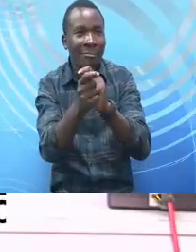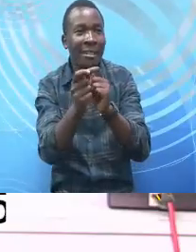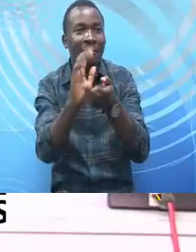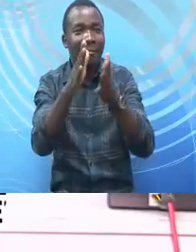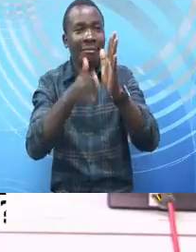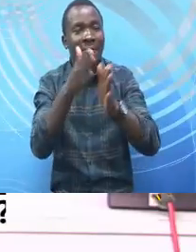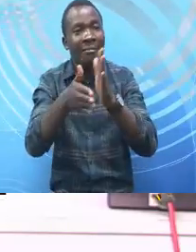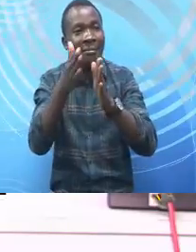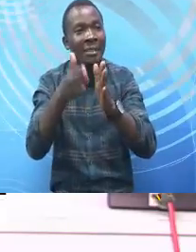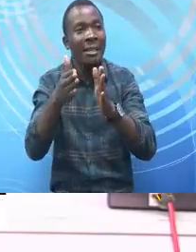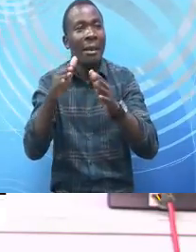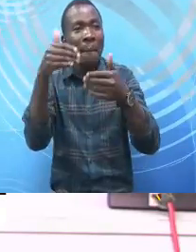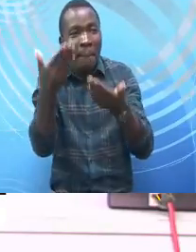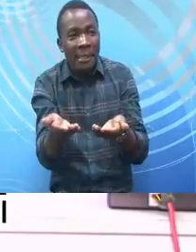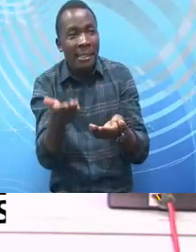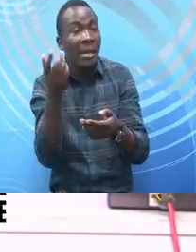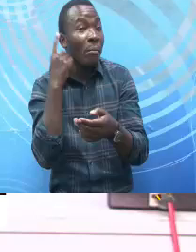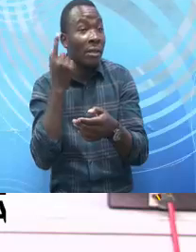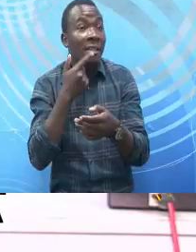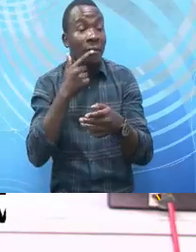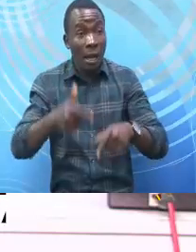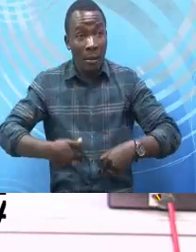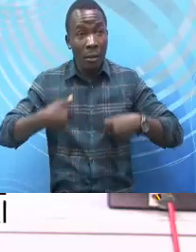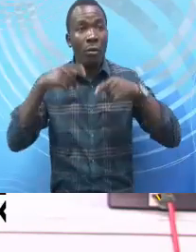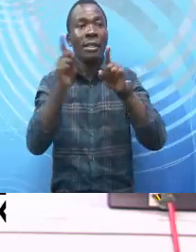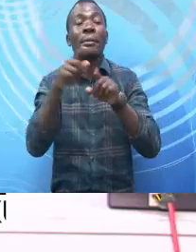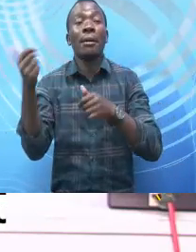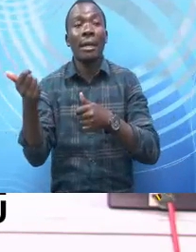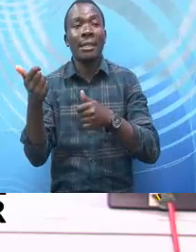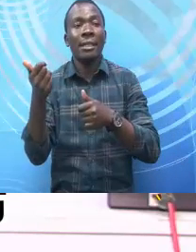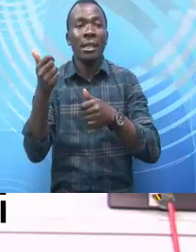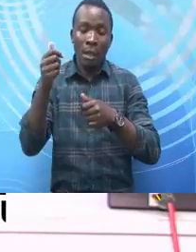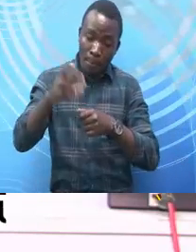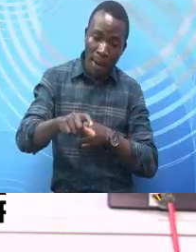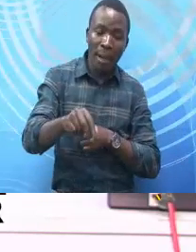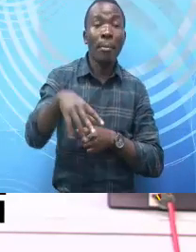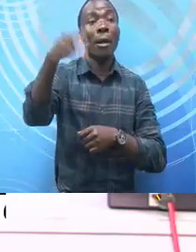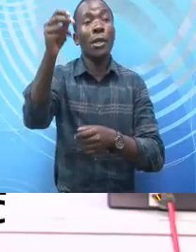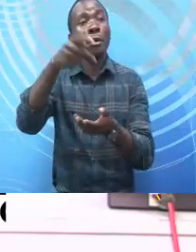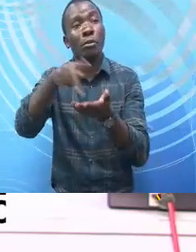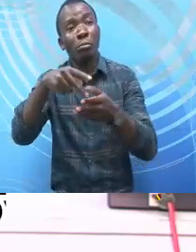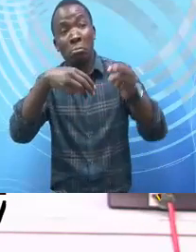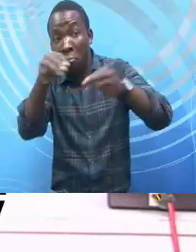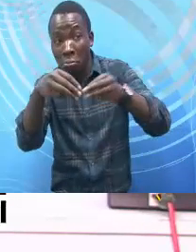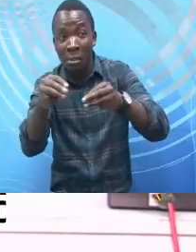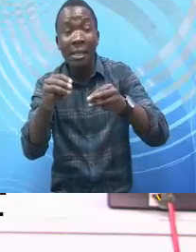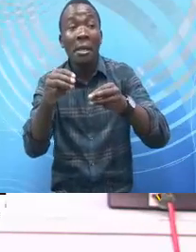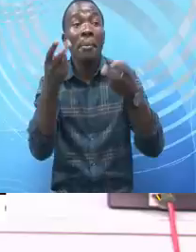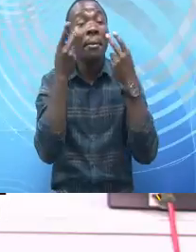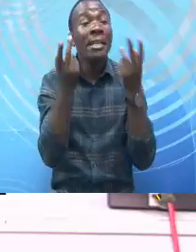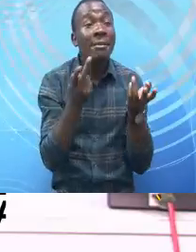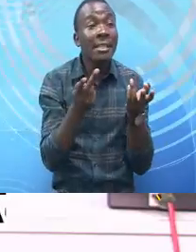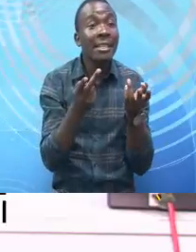utumva aba mu buzima busanzwe kimwe n'abandi agenda mu muhanda ajya ku isoko bigenda bite kwa